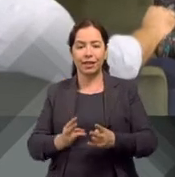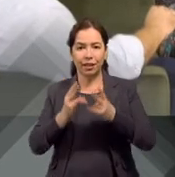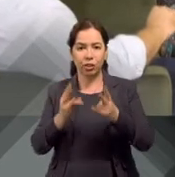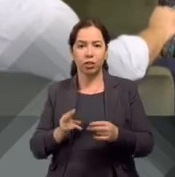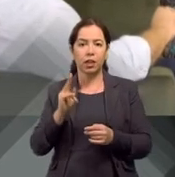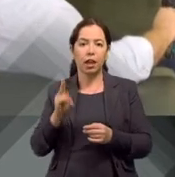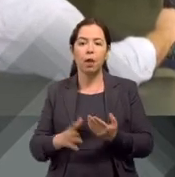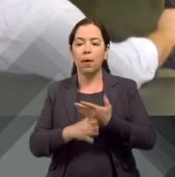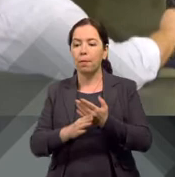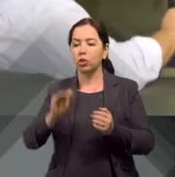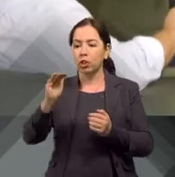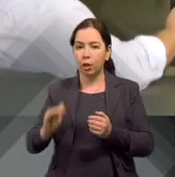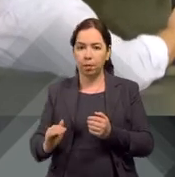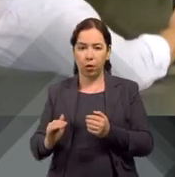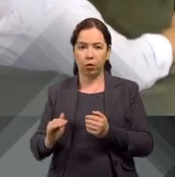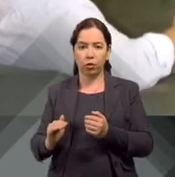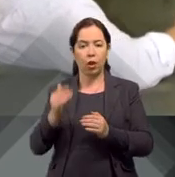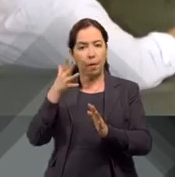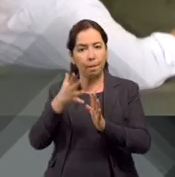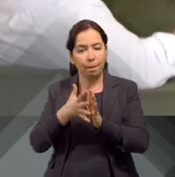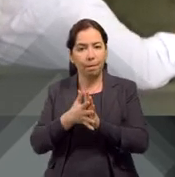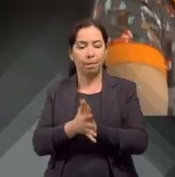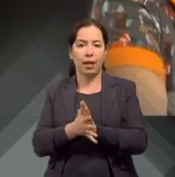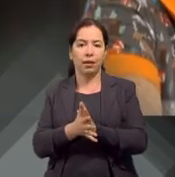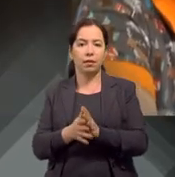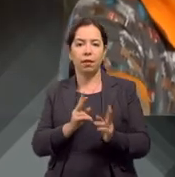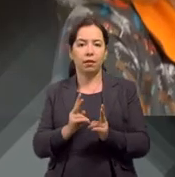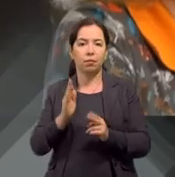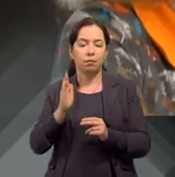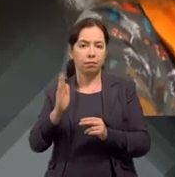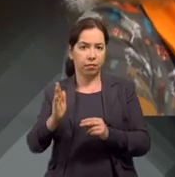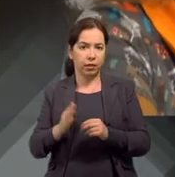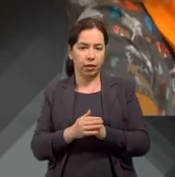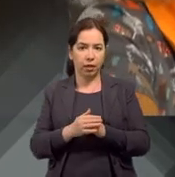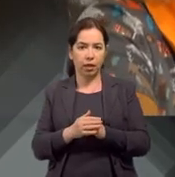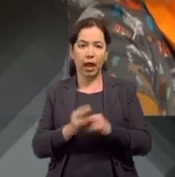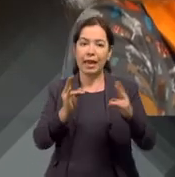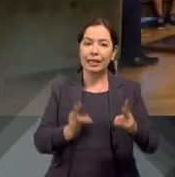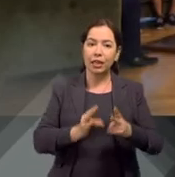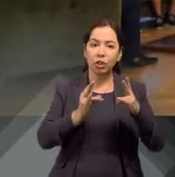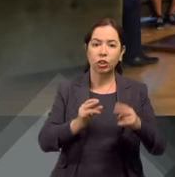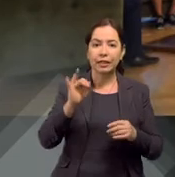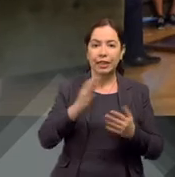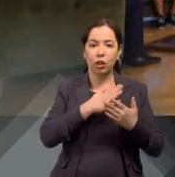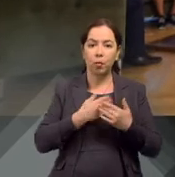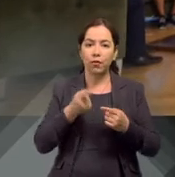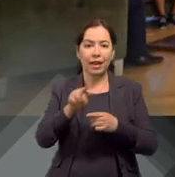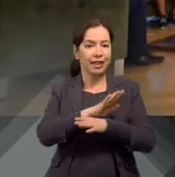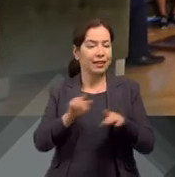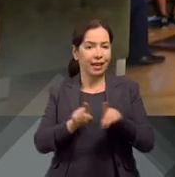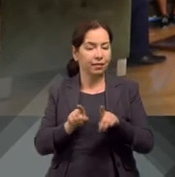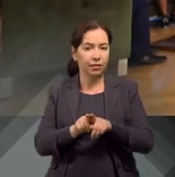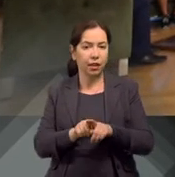в том, кем он, ну, должен стать. И первое, второе, нежность и любовь, разве это не одно и то же? Не является